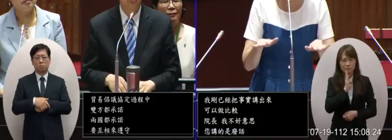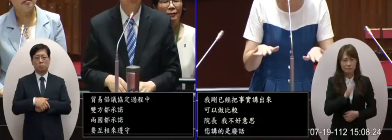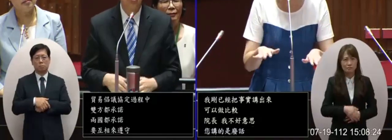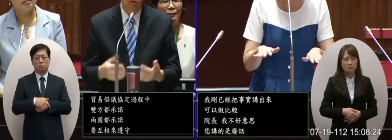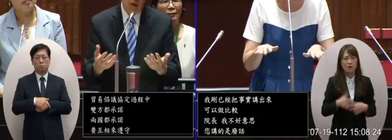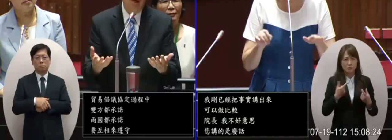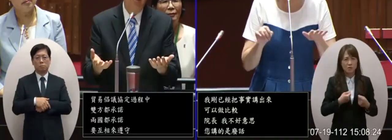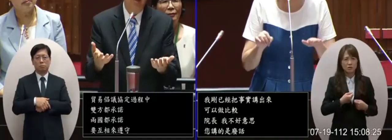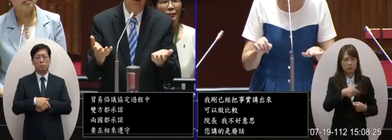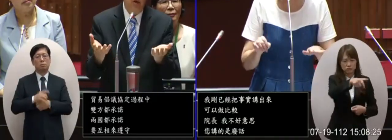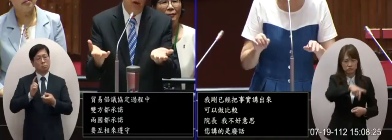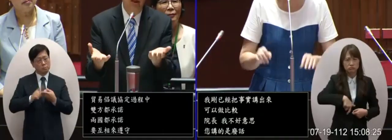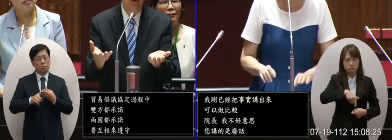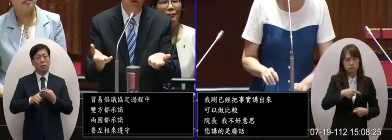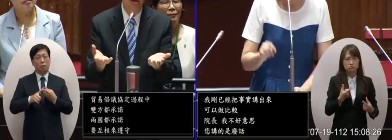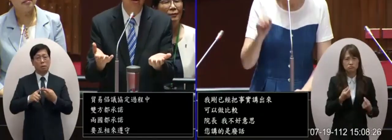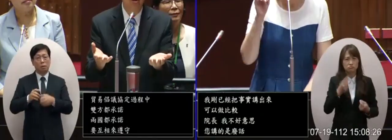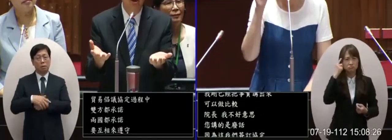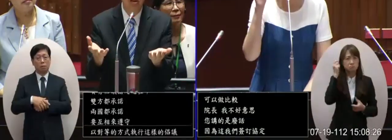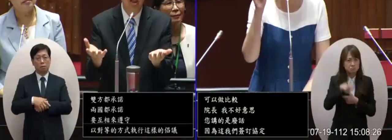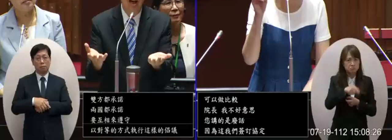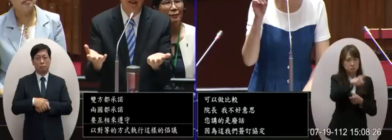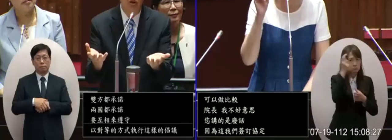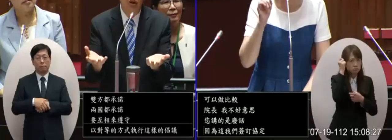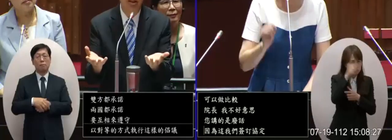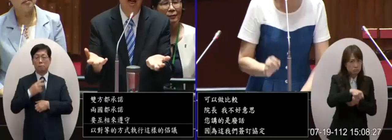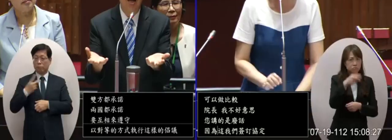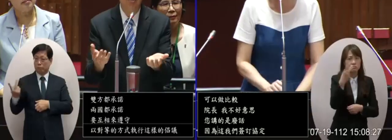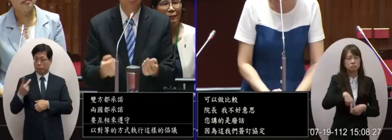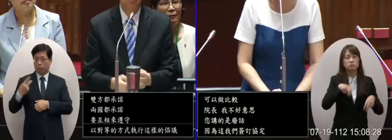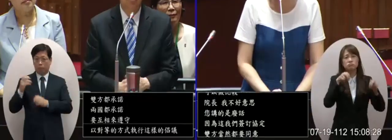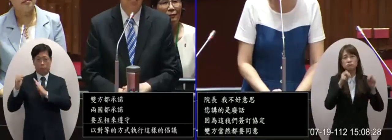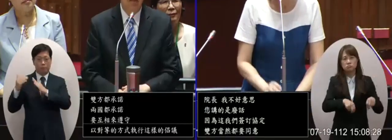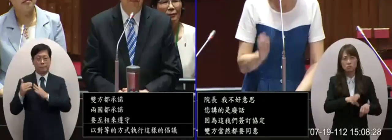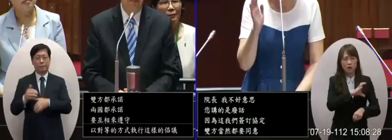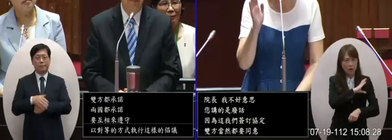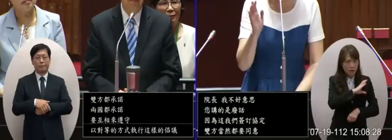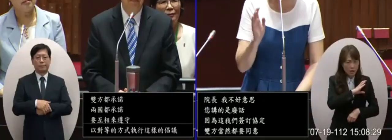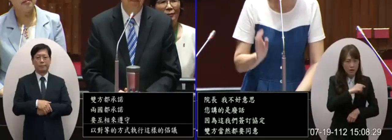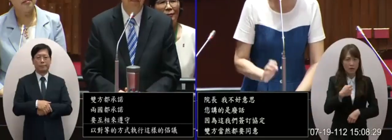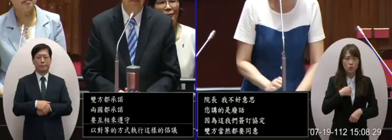要同意才能够签署。 对啊，执行。 我现在跟你讨论的是，